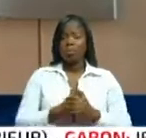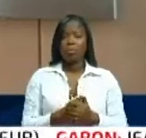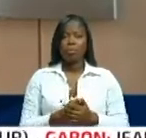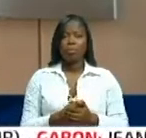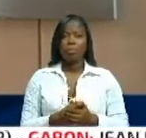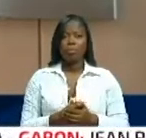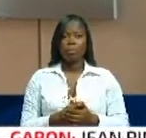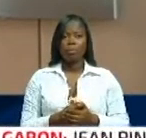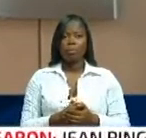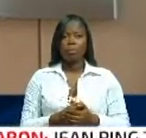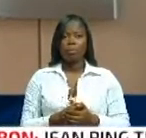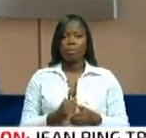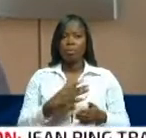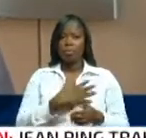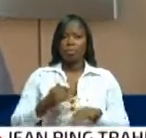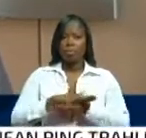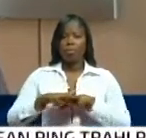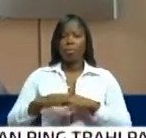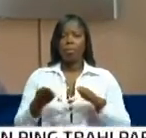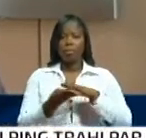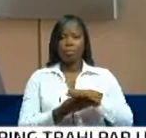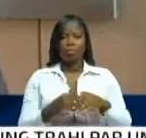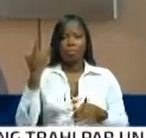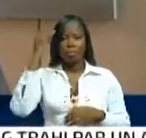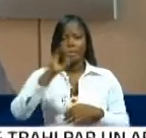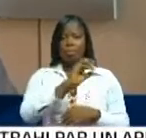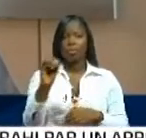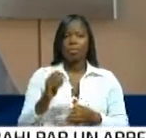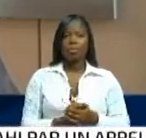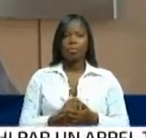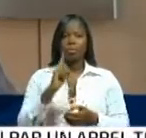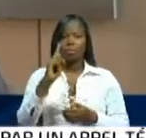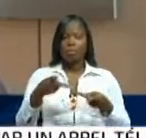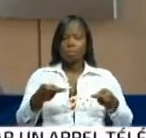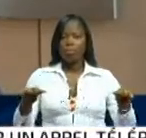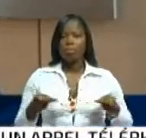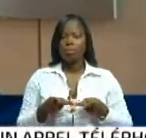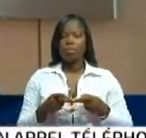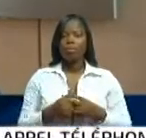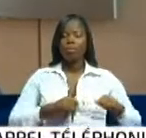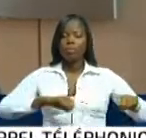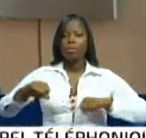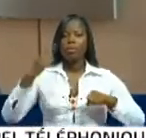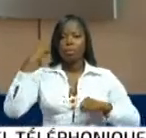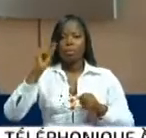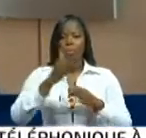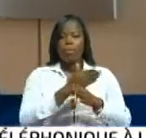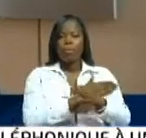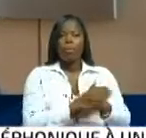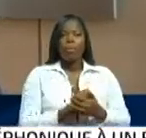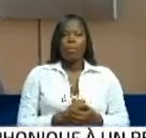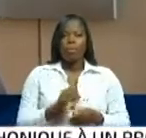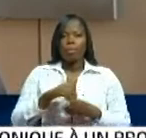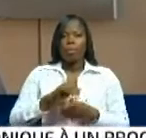développement et sur la base de cette évaluation ils ont élaboré ce qu'on appelle un plan d'action pour améliorer en tout